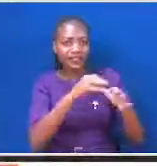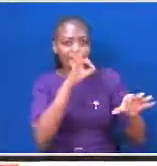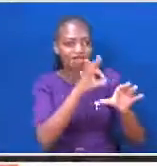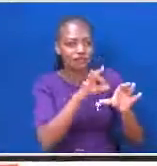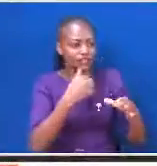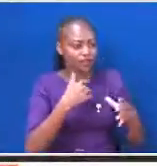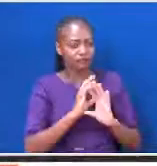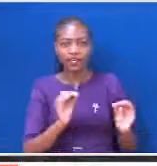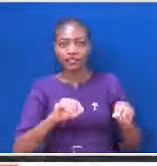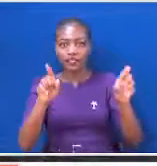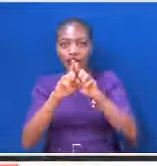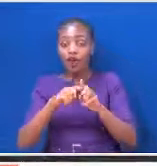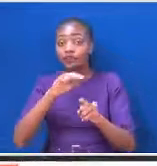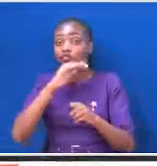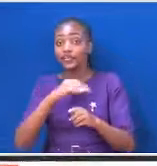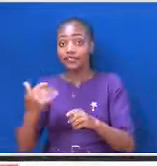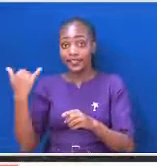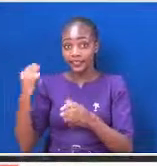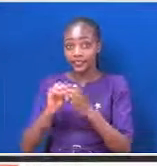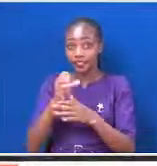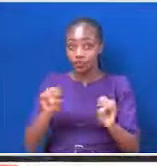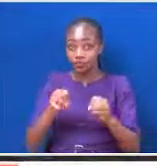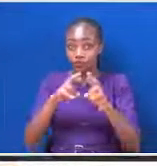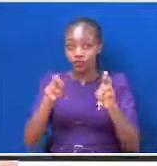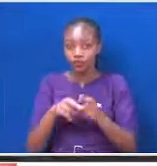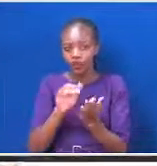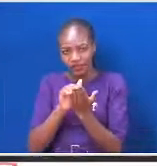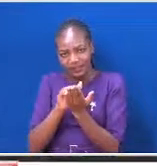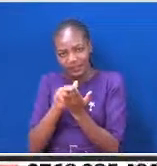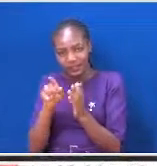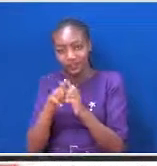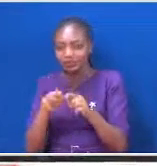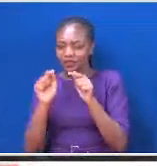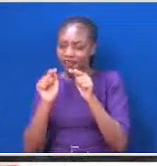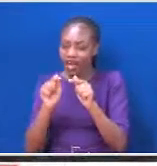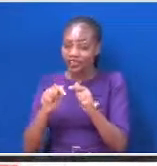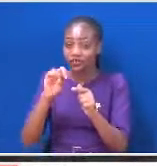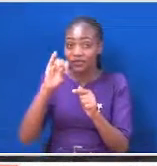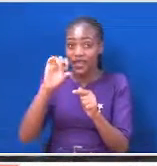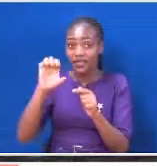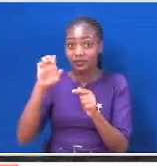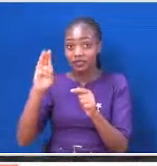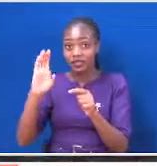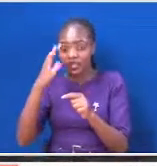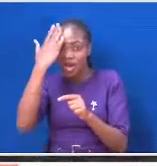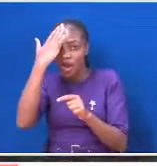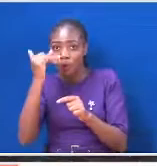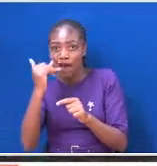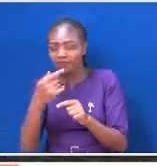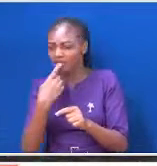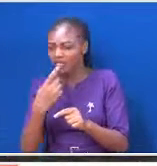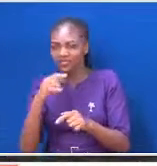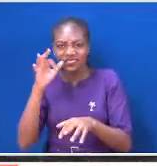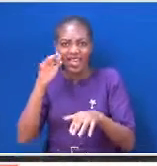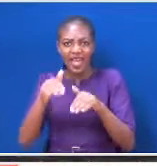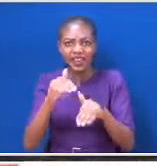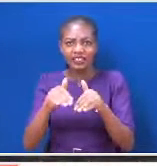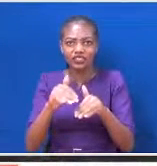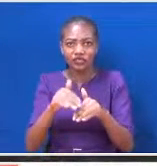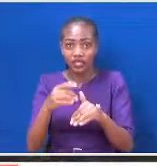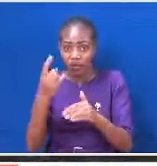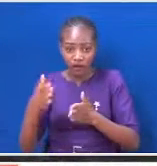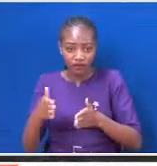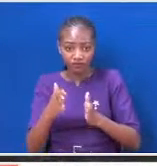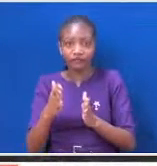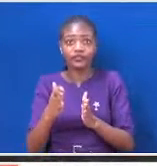Oda Jana kupiti taar IFA kwa vyomar alish tumu vikar tume Ya ibc akis sema uchi umek kuwa moja wapo ya